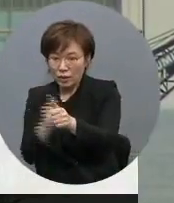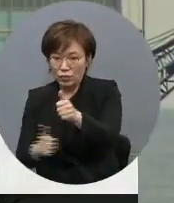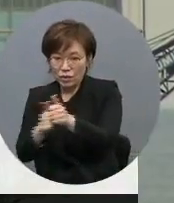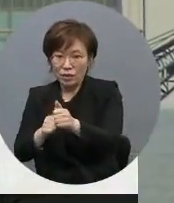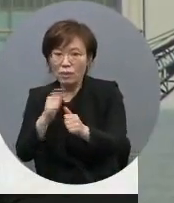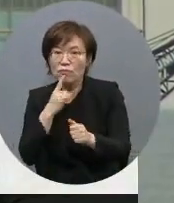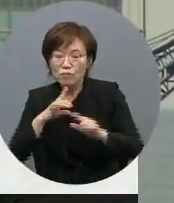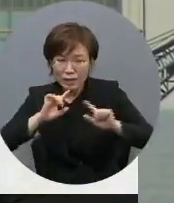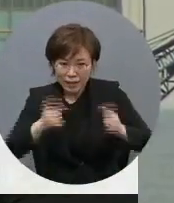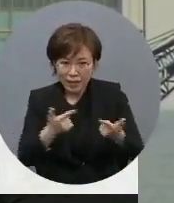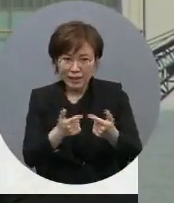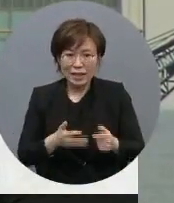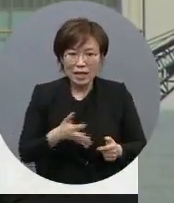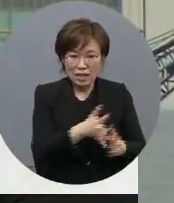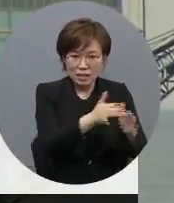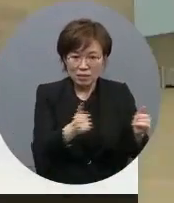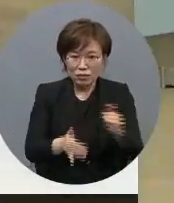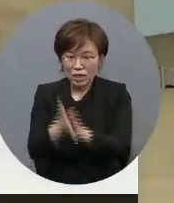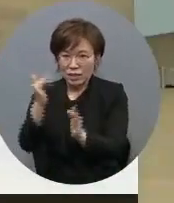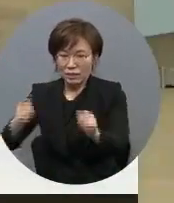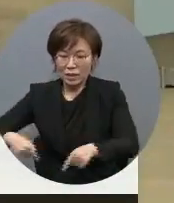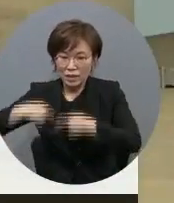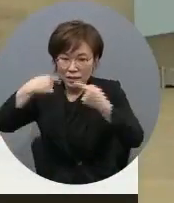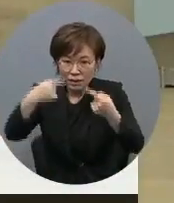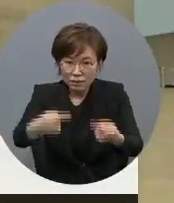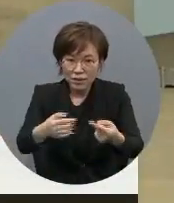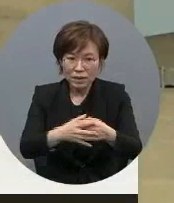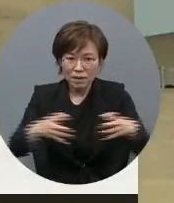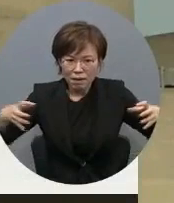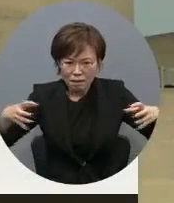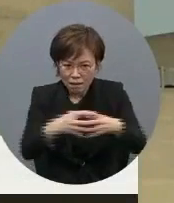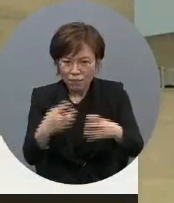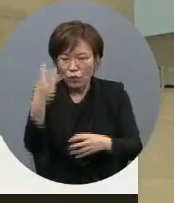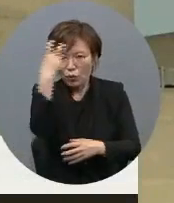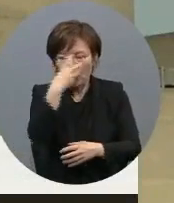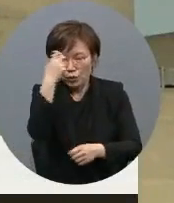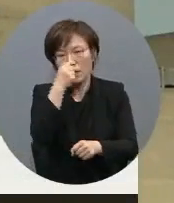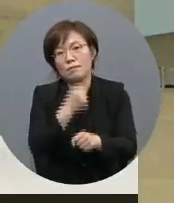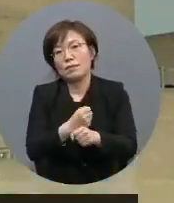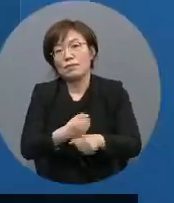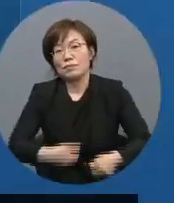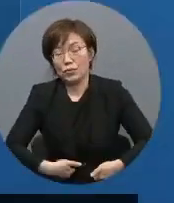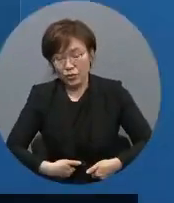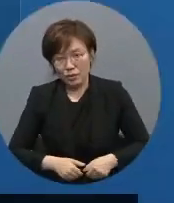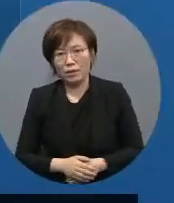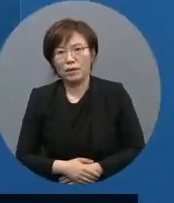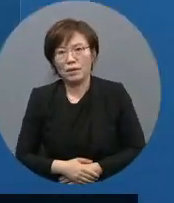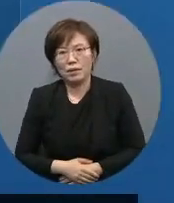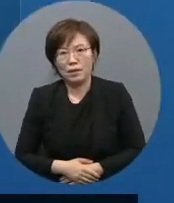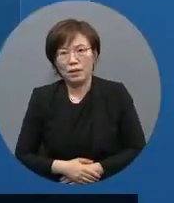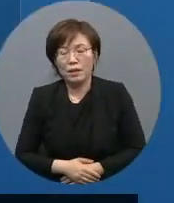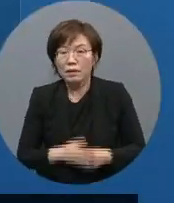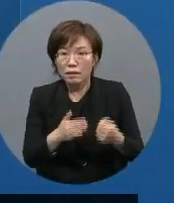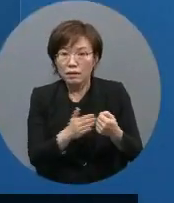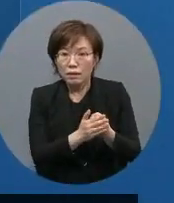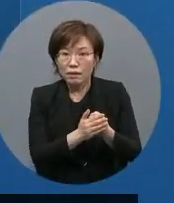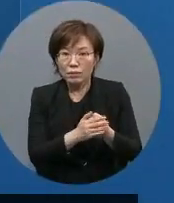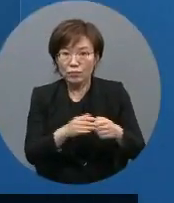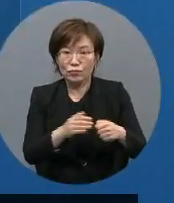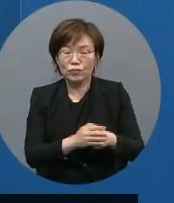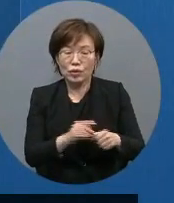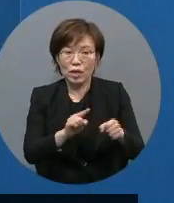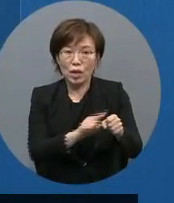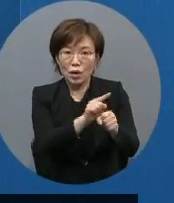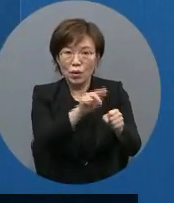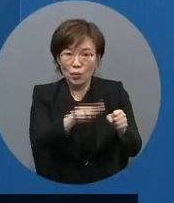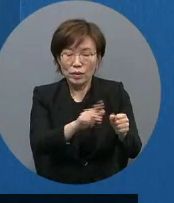울산시와 전문가, 시민들이 참여해서 민관합동조사단을 구성해서 조사를 해야 된다. 이에 대해